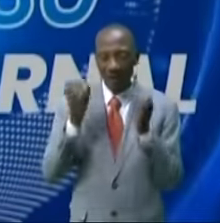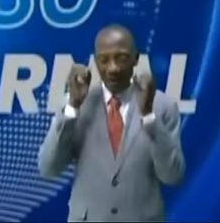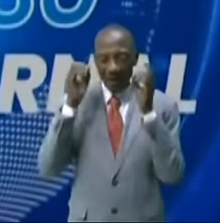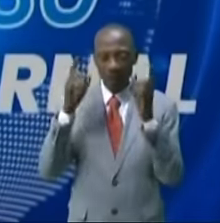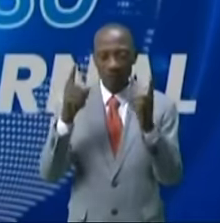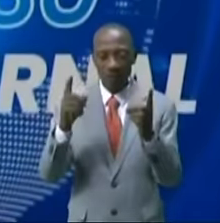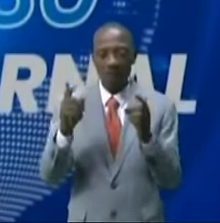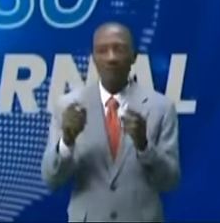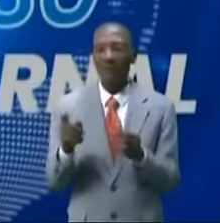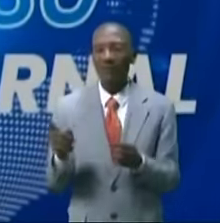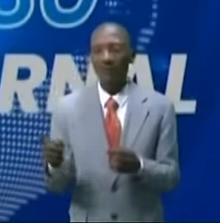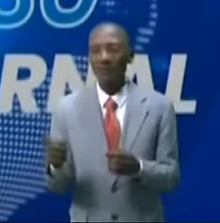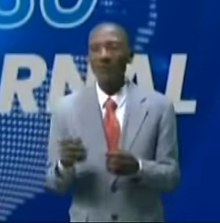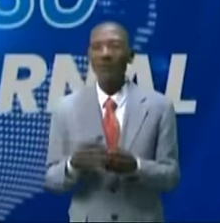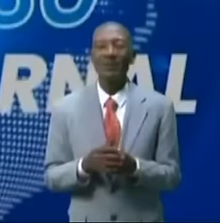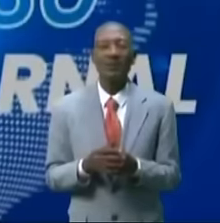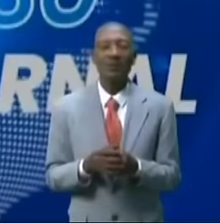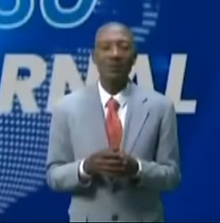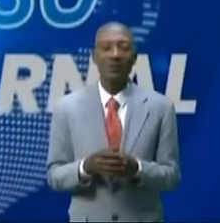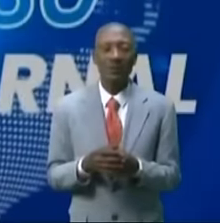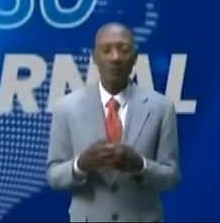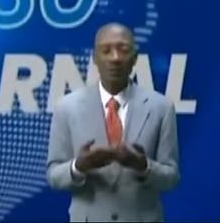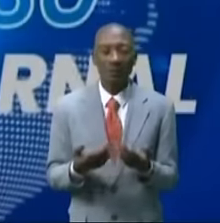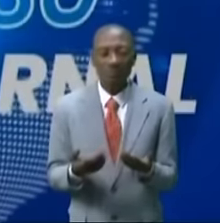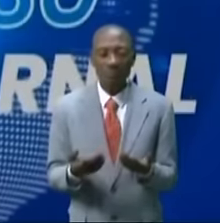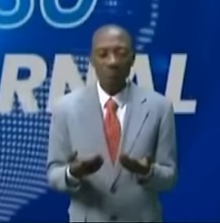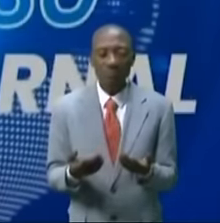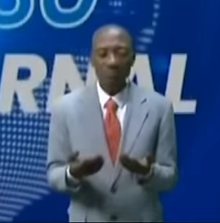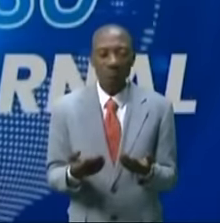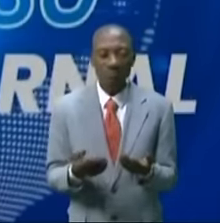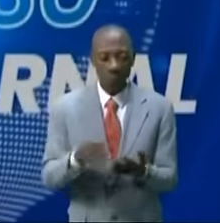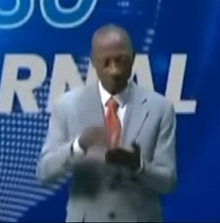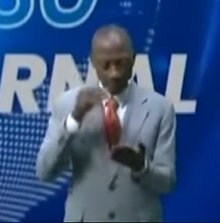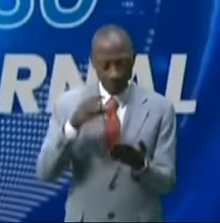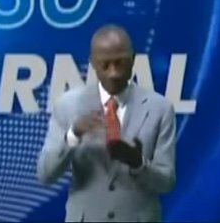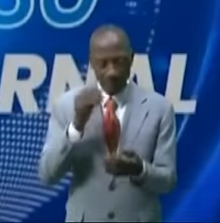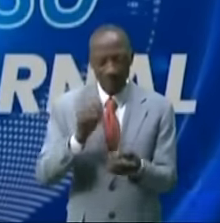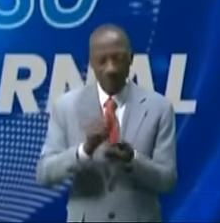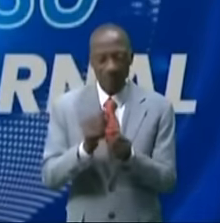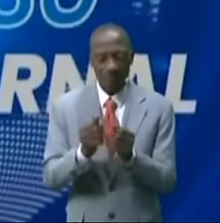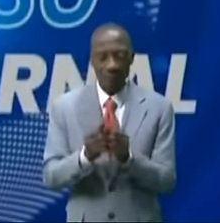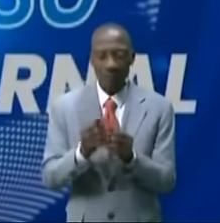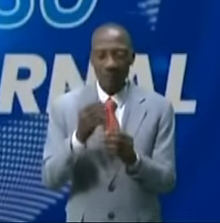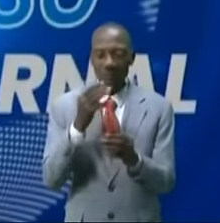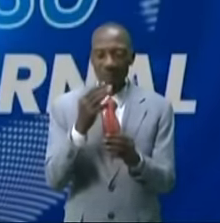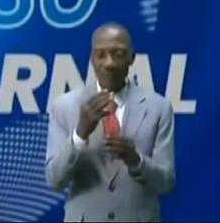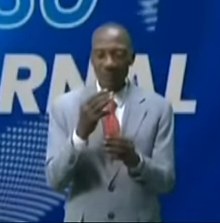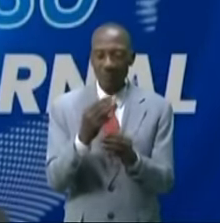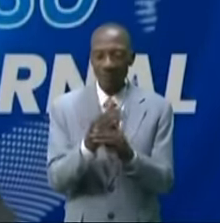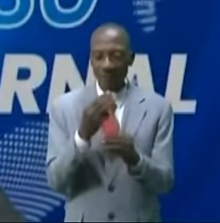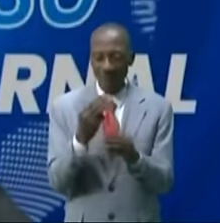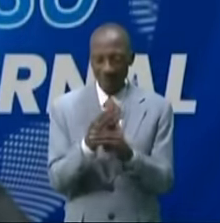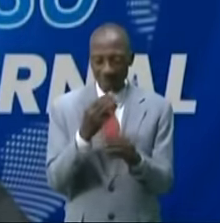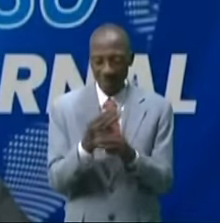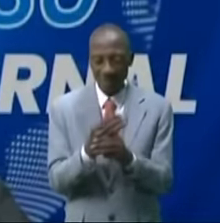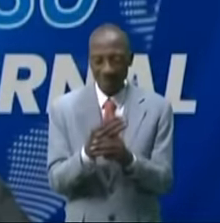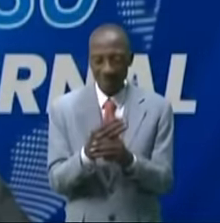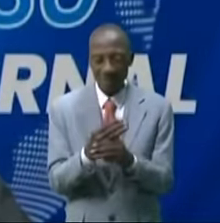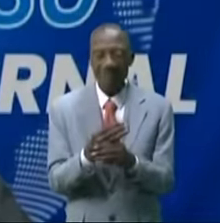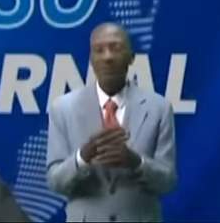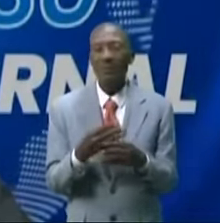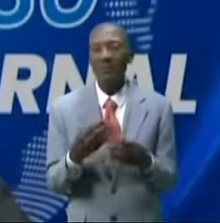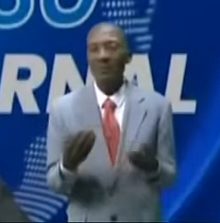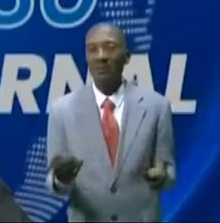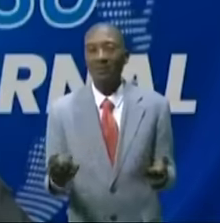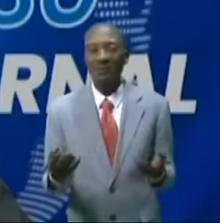de mathématiques, algèbre et géométrique au féminin. Des questions sont abordables, ont-elles avoué. Au sortir de leur